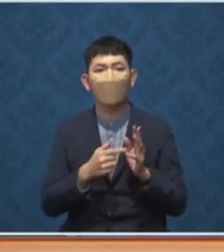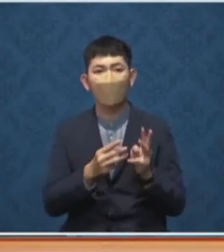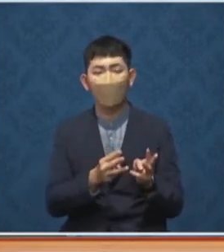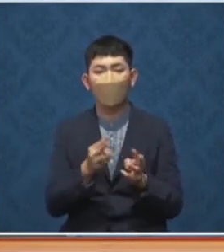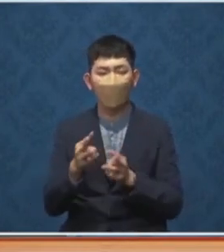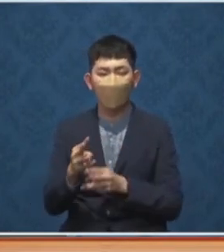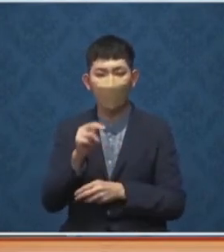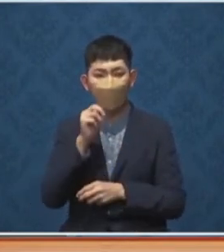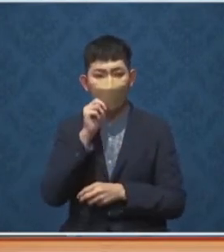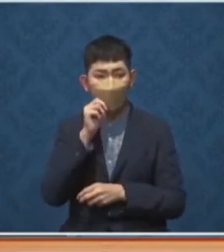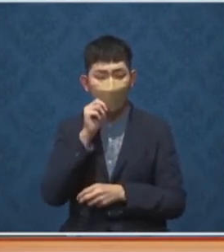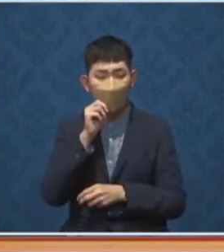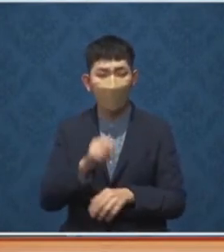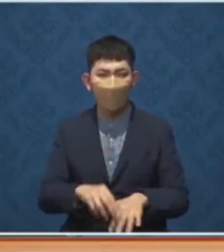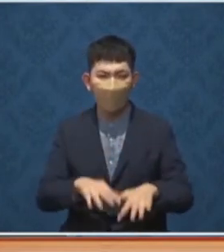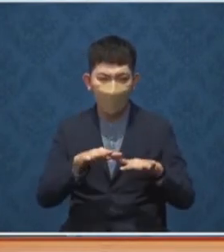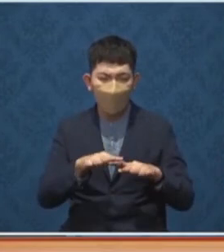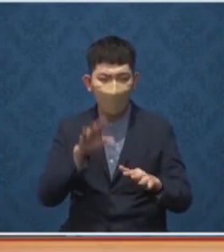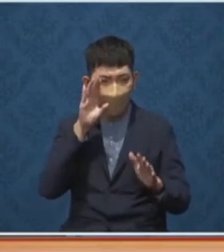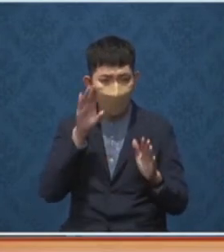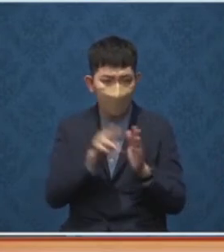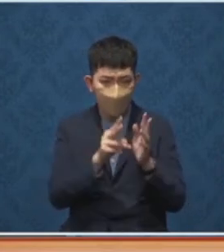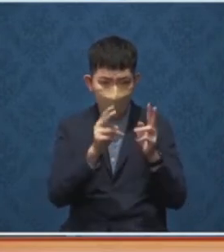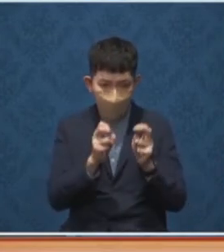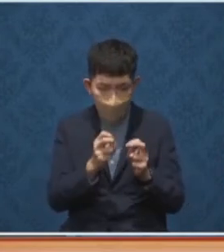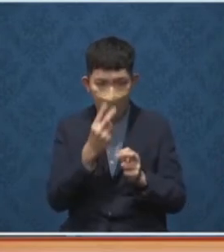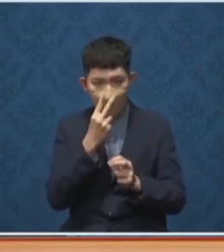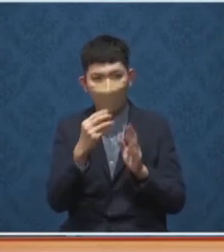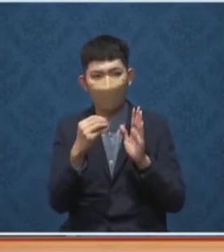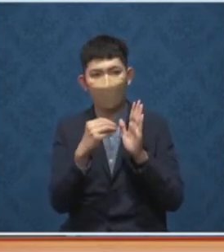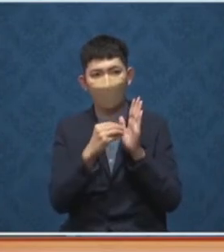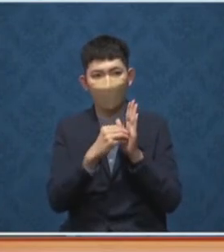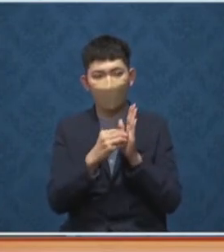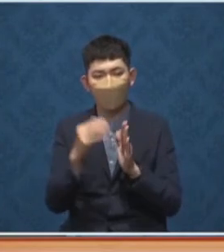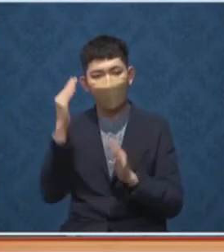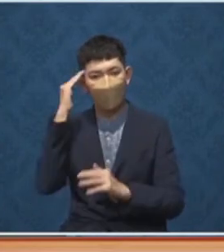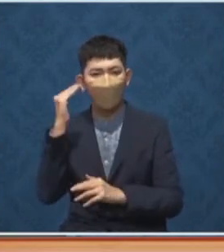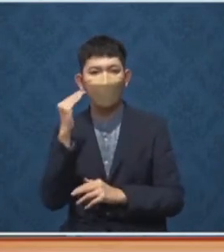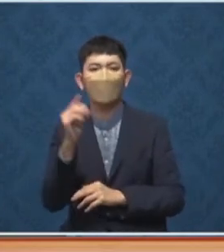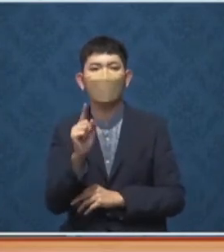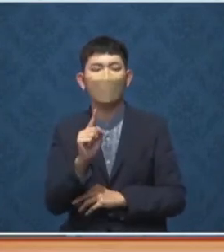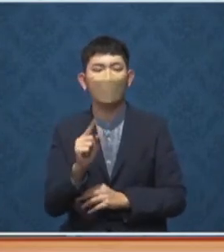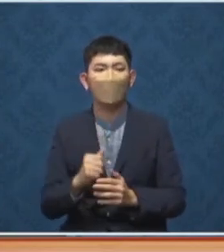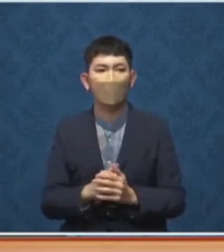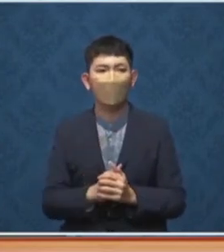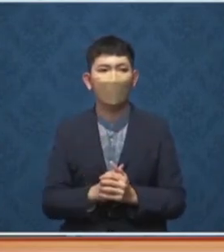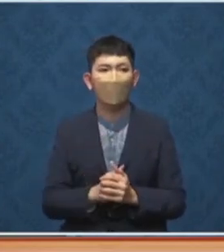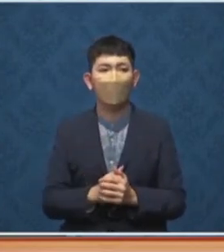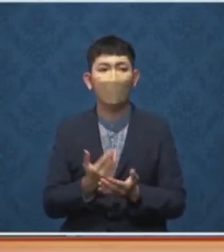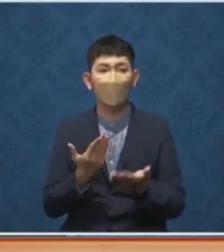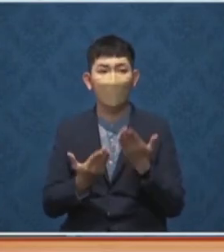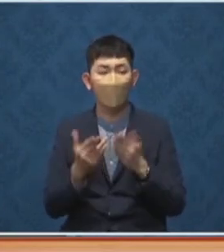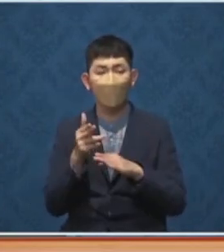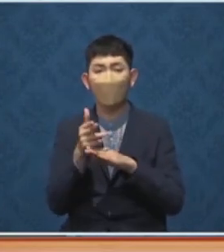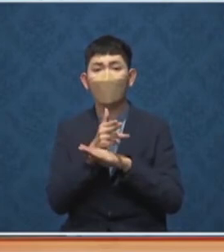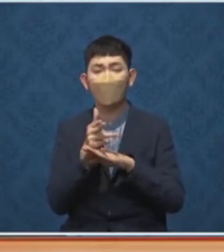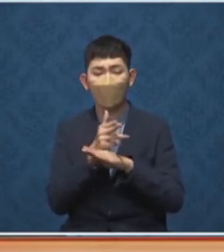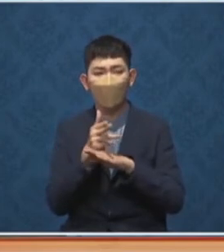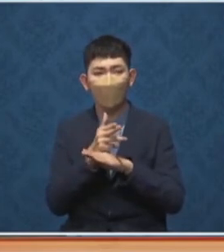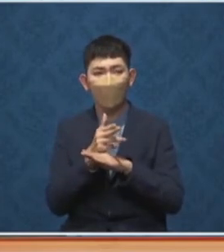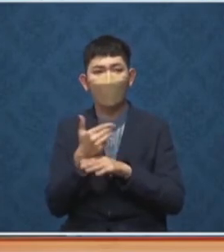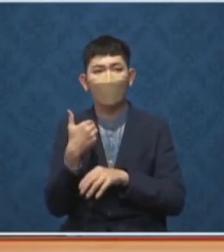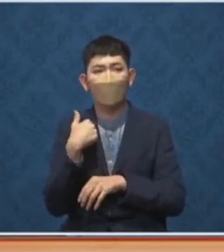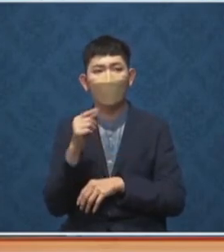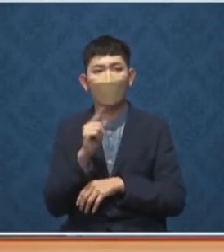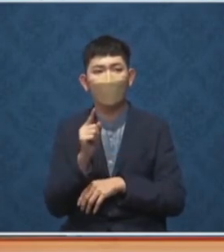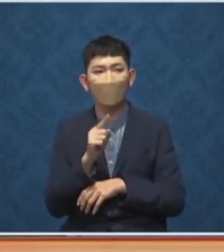ีนี้เรากจะรวาน้ำท่วมมเกิดทกรงเทพหรอวเกาหลีครับ ขอสไลด์ถัดไปครับหรอวถาข่าวนเปวดีโอ มักจะม